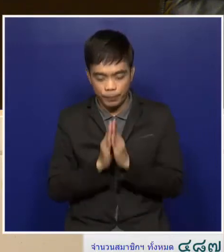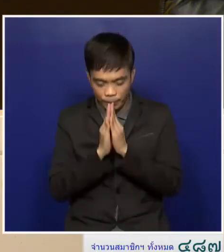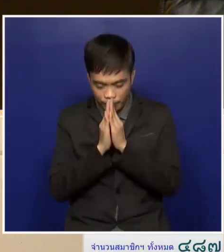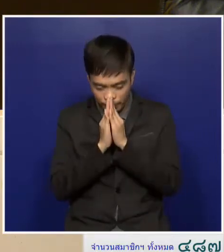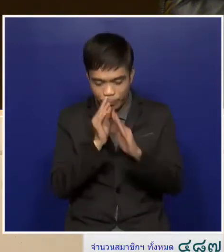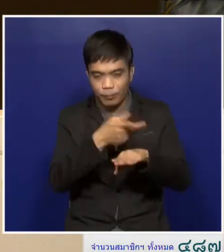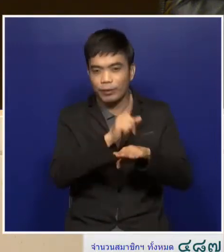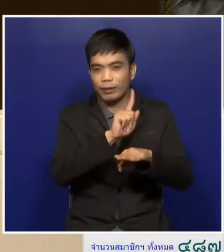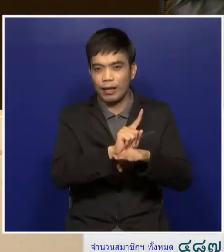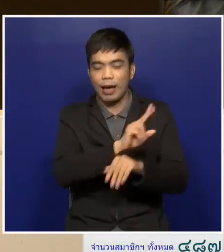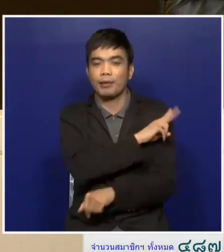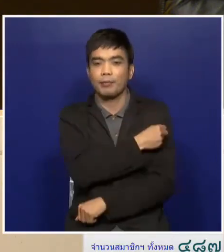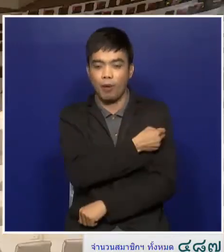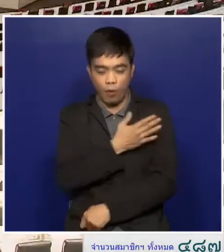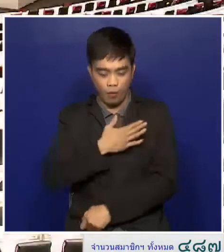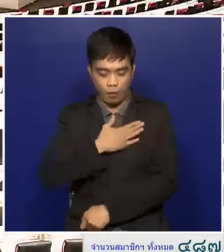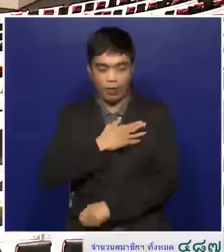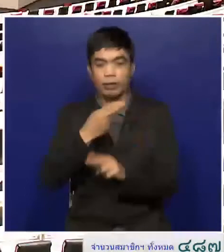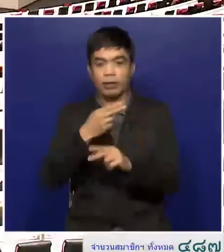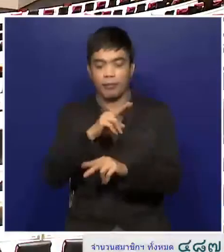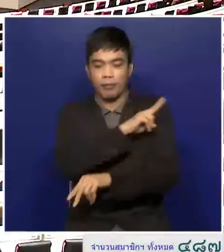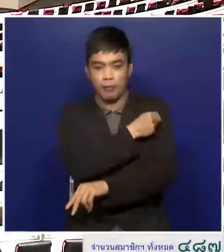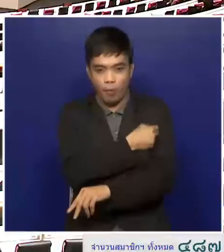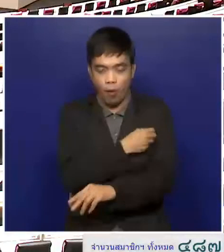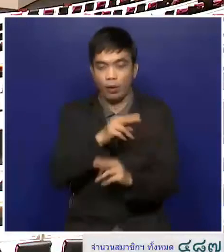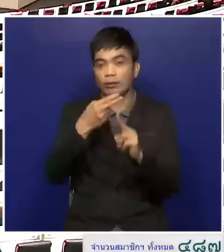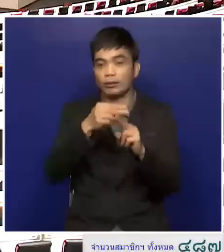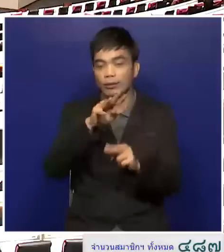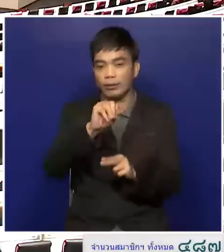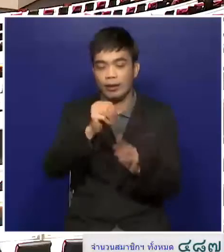าวานิทย์สอสอบัญชีรายชื่อ พักภูมิใจไย